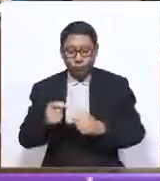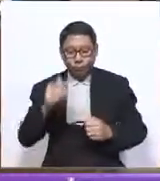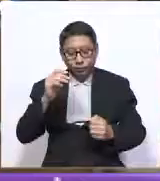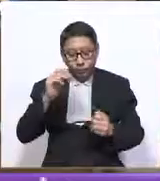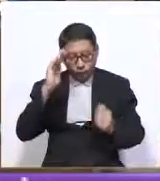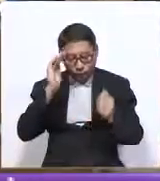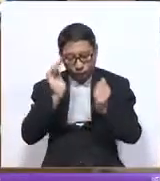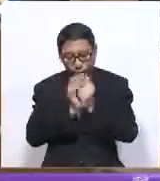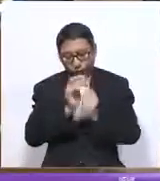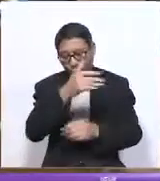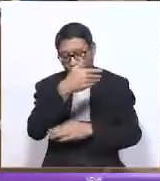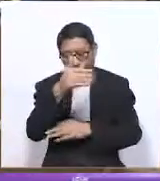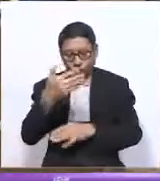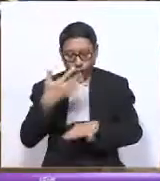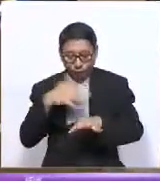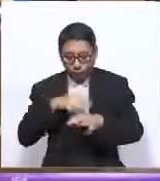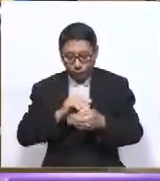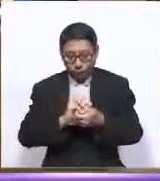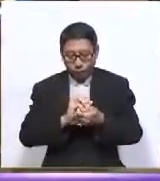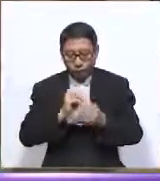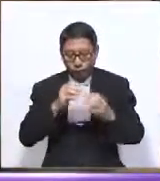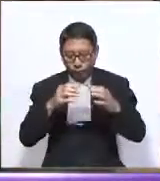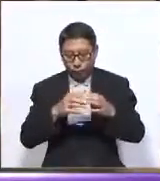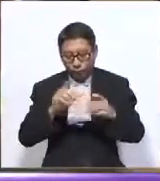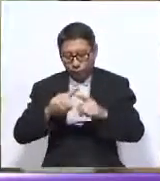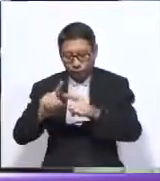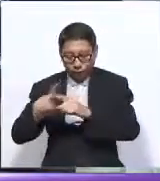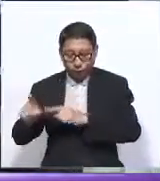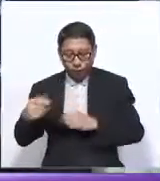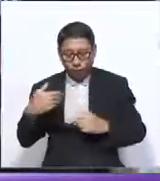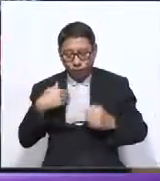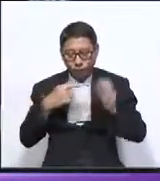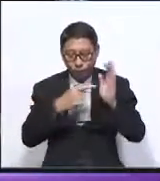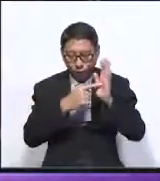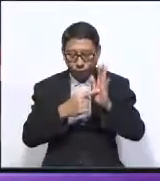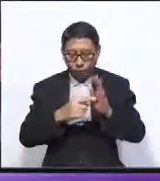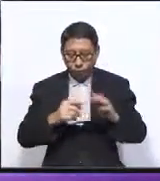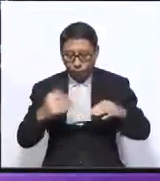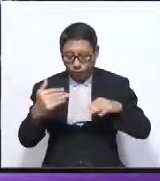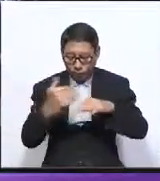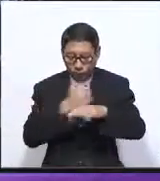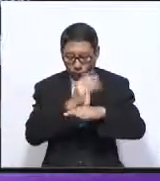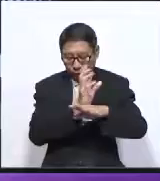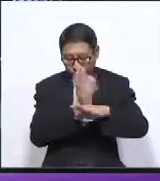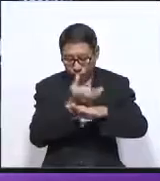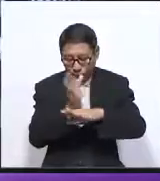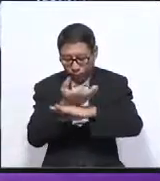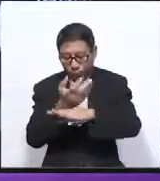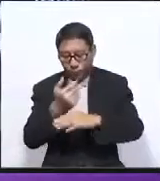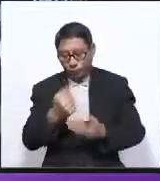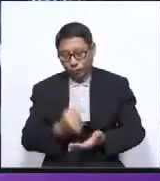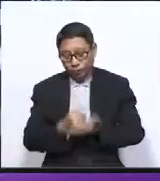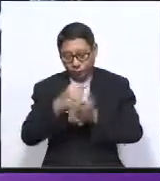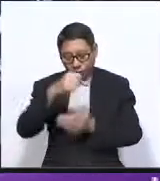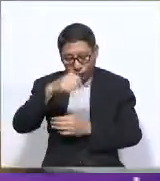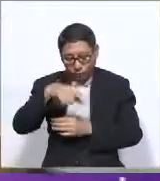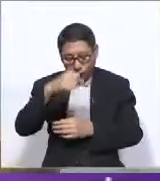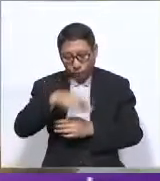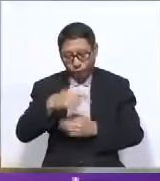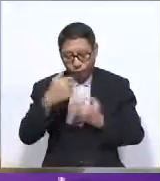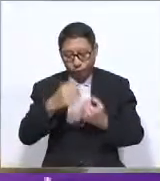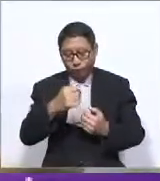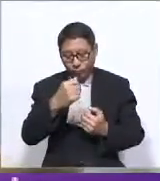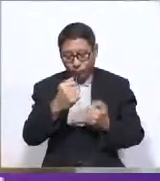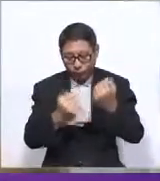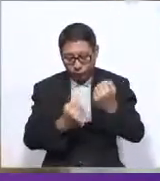านตำรวจแห่งชาติมีการประสานไปยังทุกหน่วยงานที่เกี่ยวข้องนะคะไม่ว่าจะเป็นกรมทางหลวงเนี่ยก็ต้องมีหน้าที่ในการซ่อมแซมปรับ